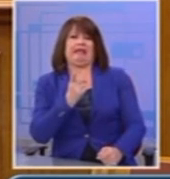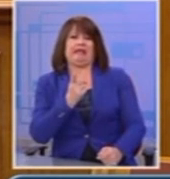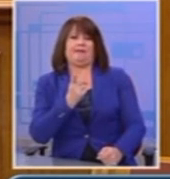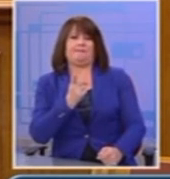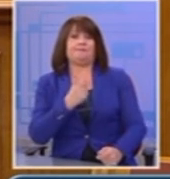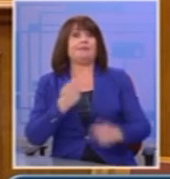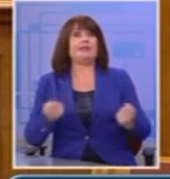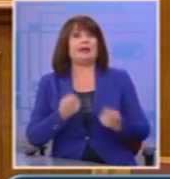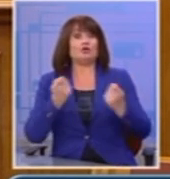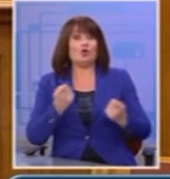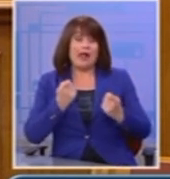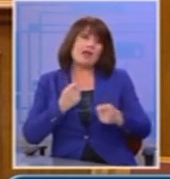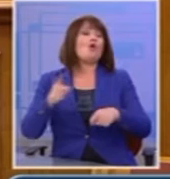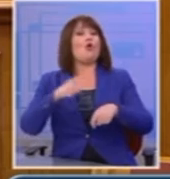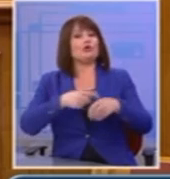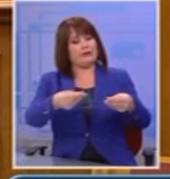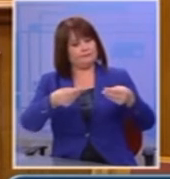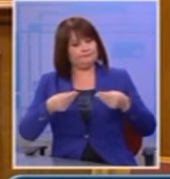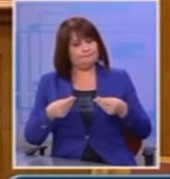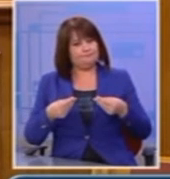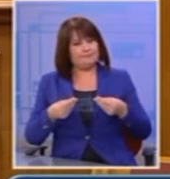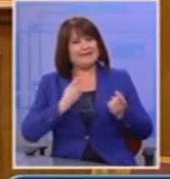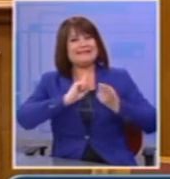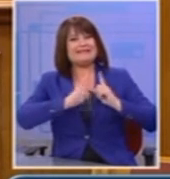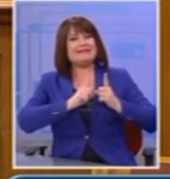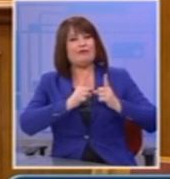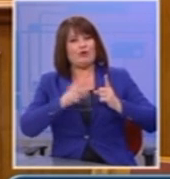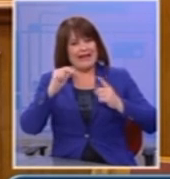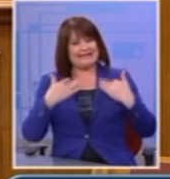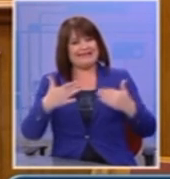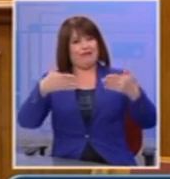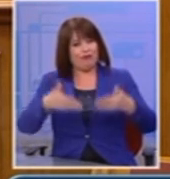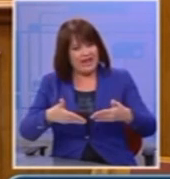θα το κάνουμε όταν θα φέρετε τη συμφωνία στη Βουλή.